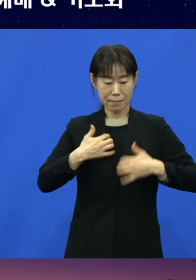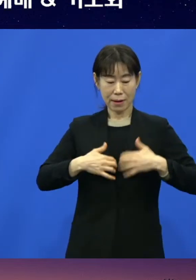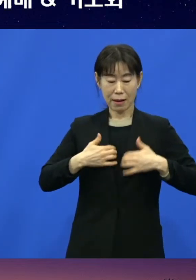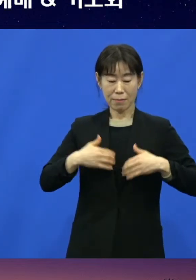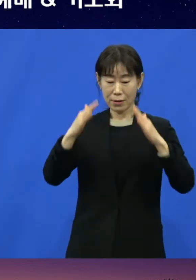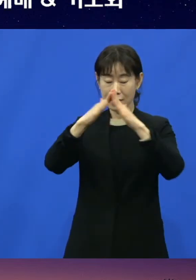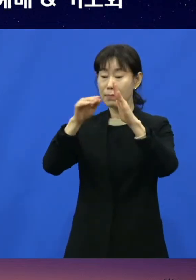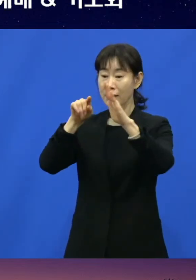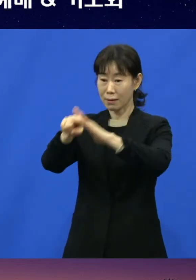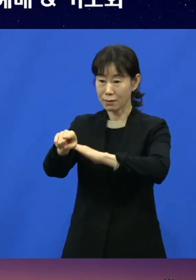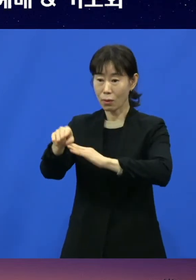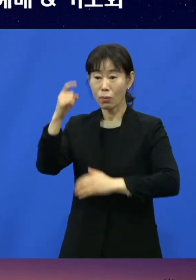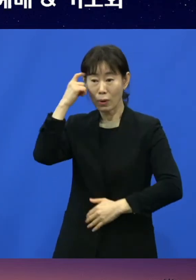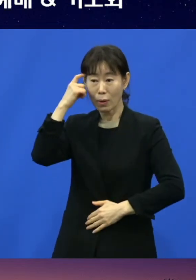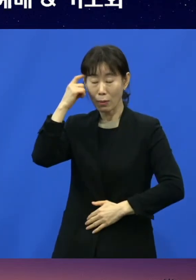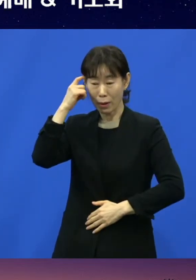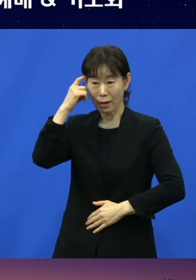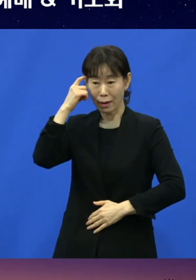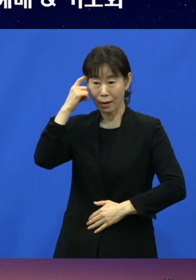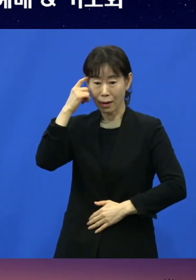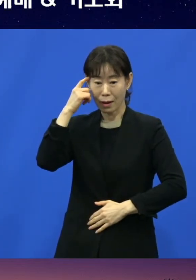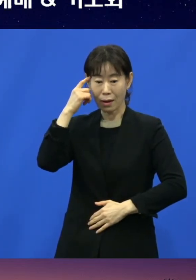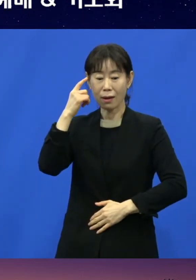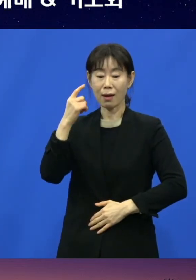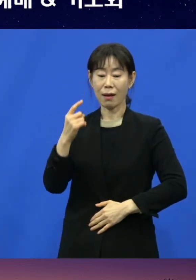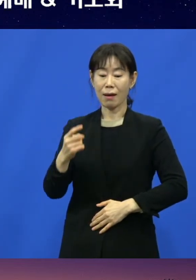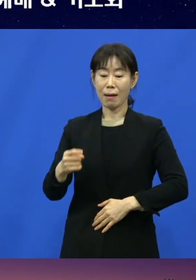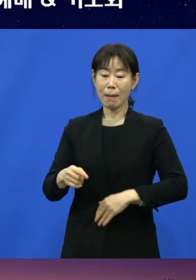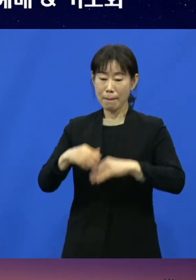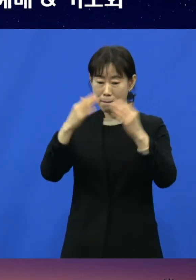그 이유는 부활을 발견했기 때문이라는 거예요.